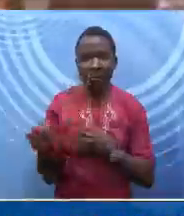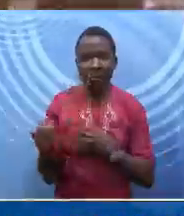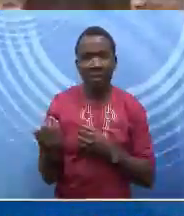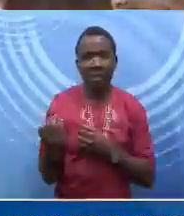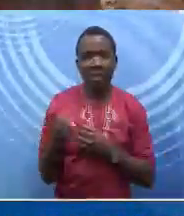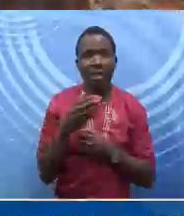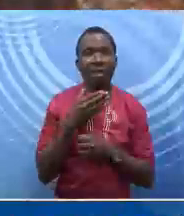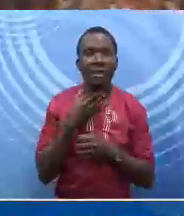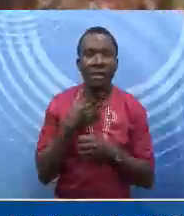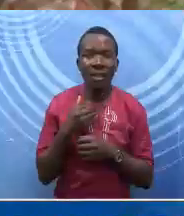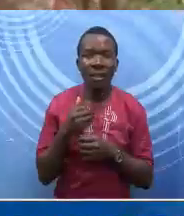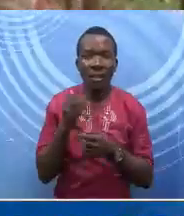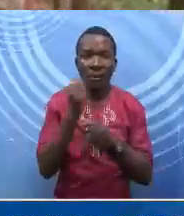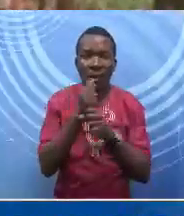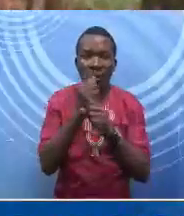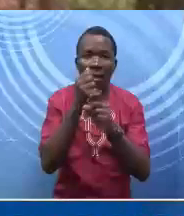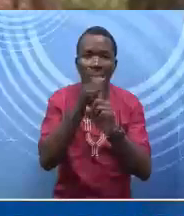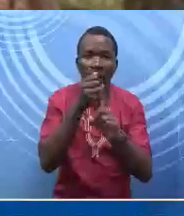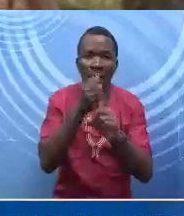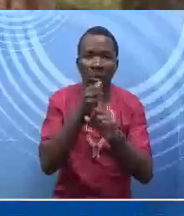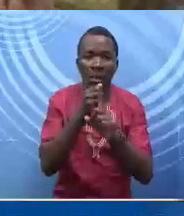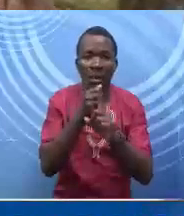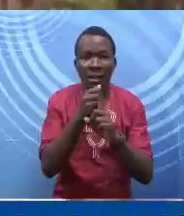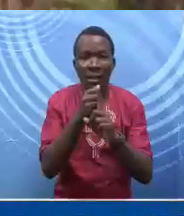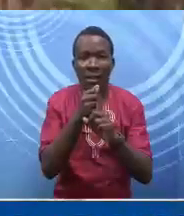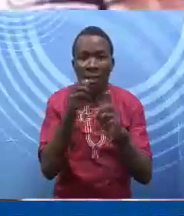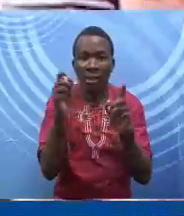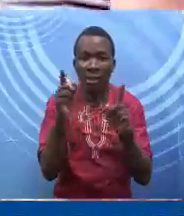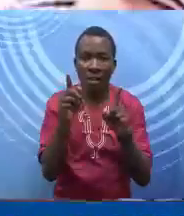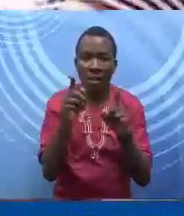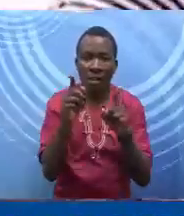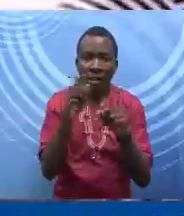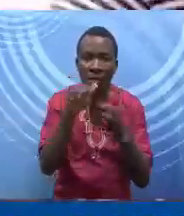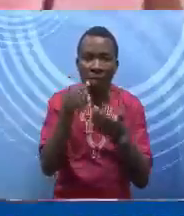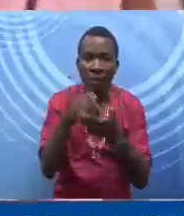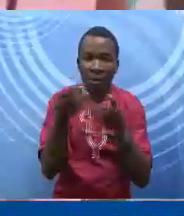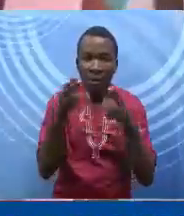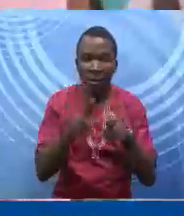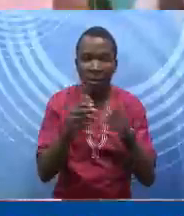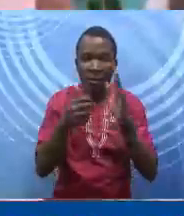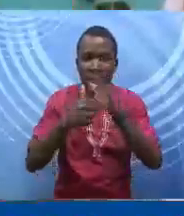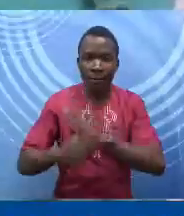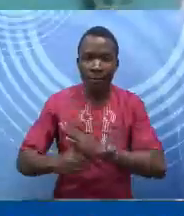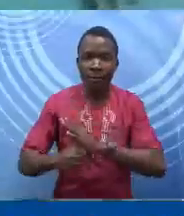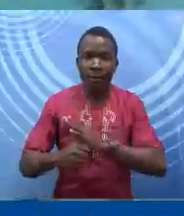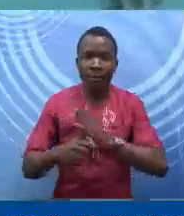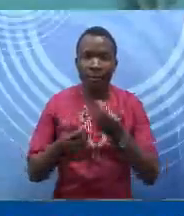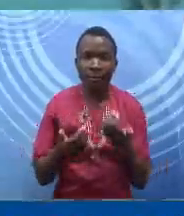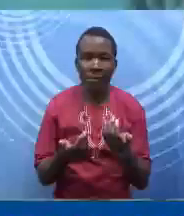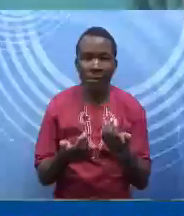abantu twese ko mwahorera ubutegetsi bw'ukuntu umuntu kigo habamo kuba bazihohotera.